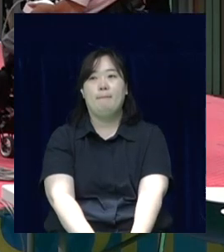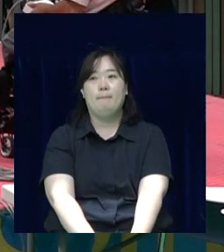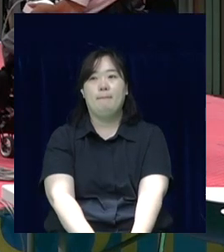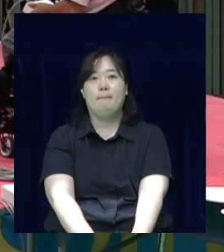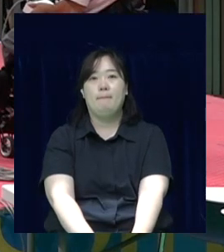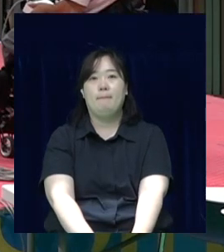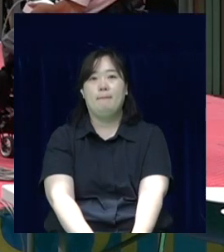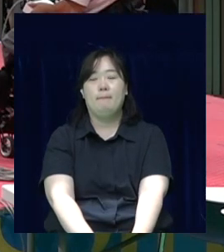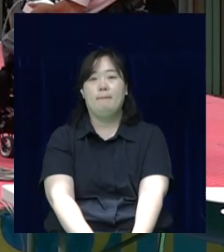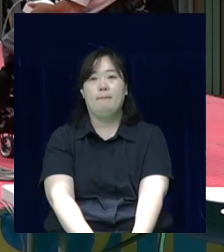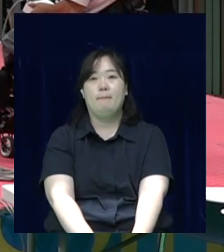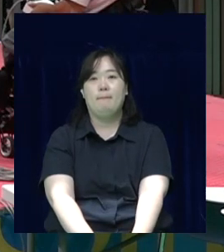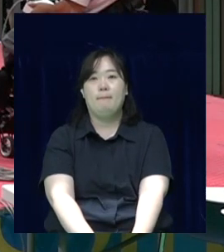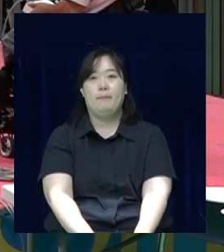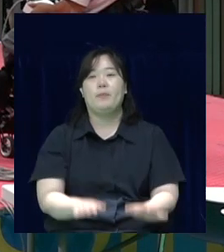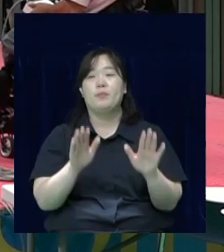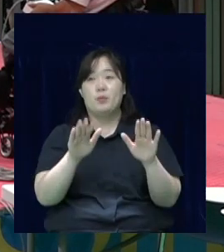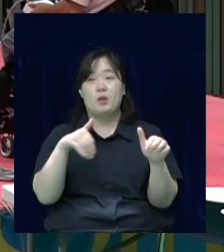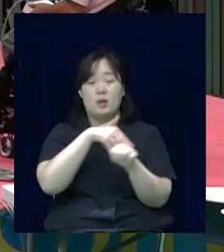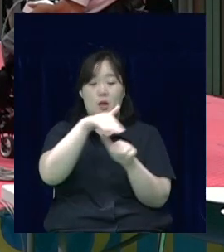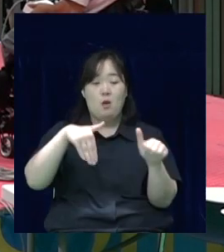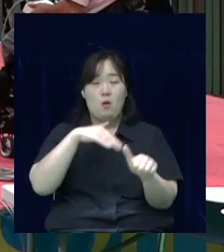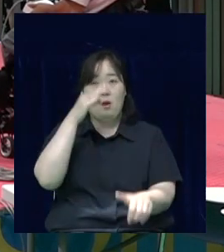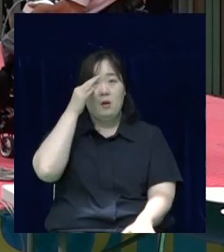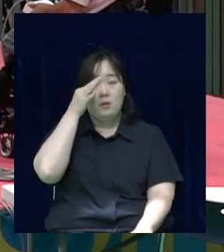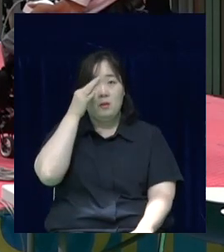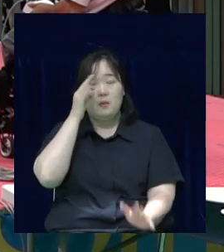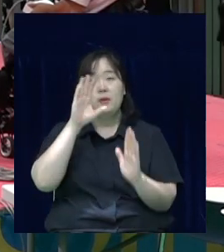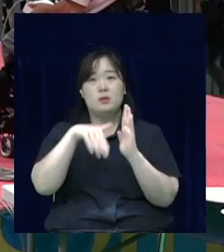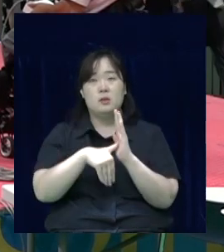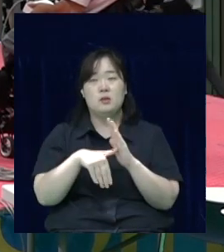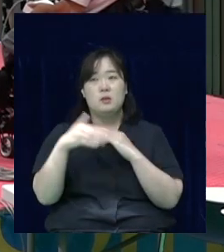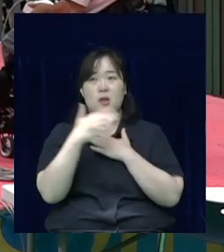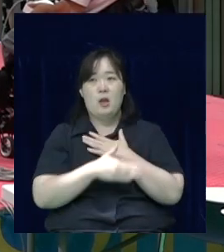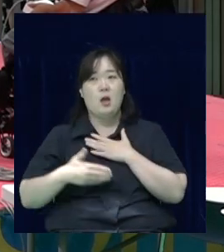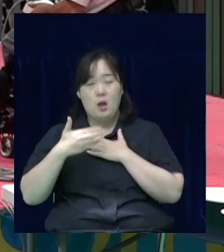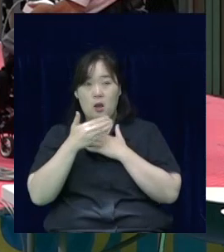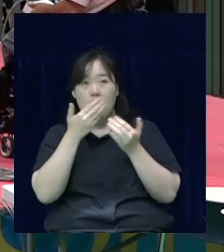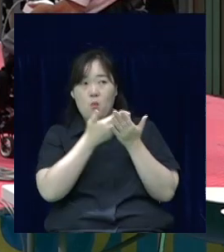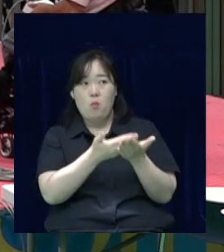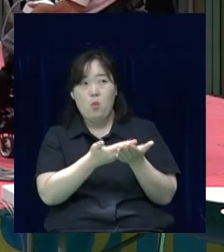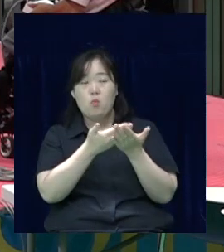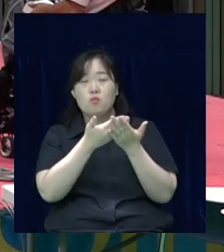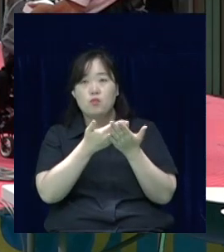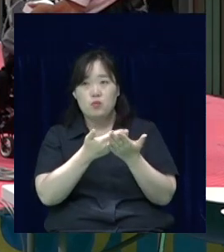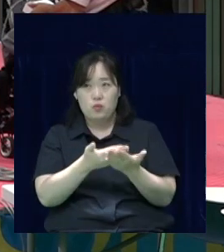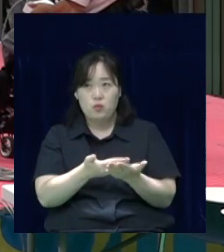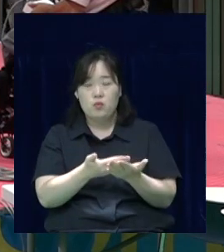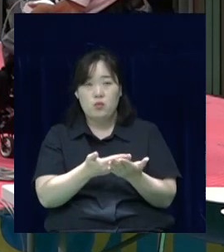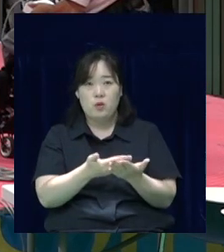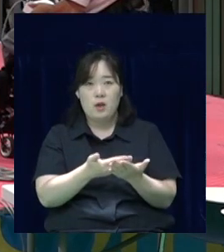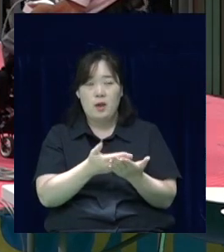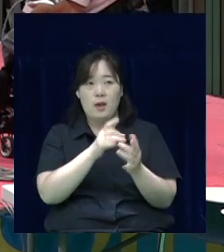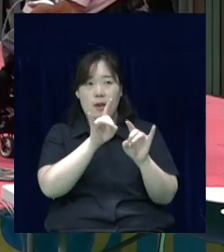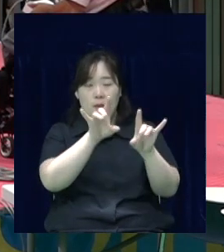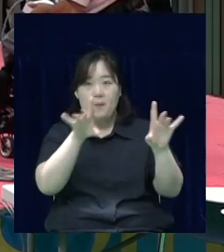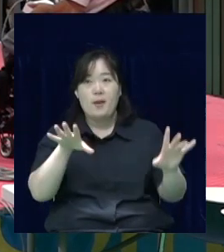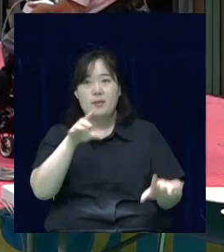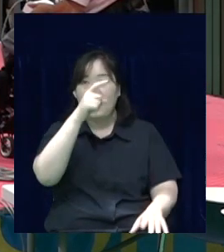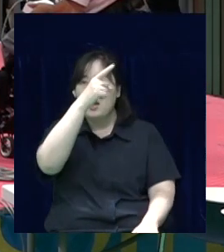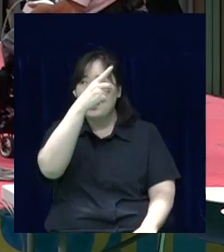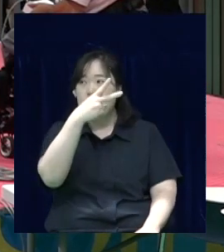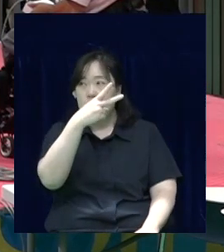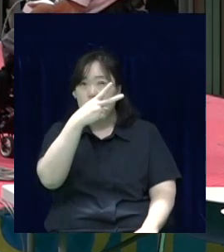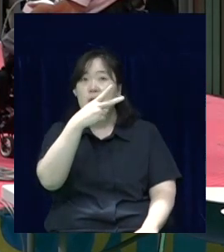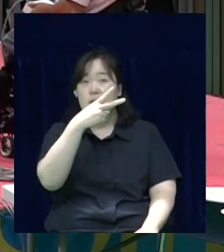뭐 현재까지 상황을 봤을 때 사실상 뭐 각 체급별로 1위 선수들이 지금 모습 두각을 많이